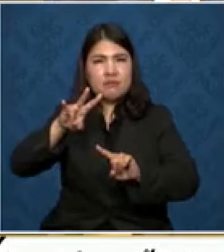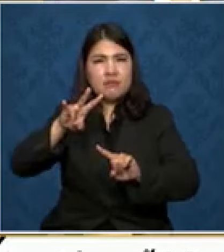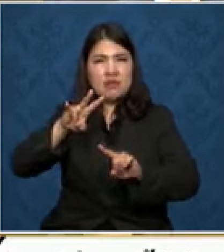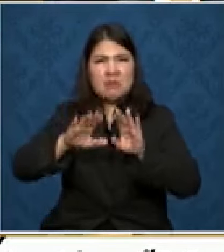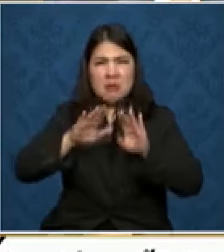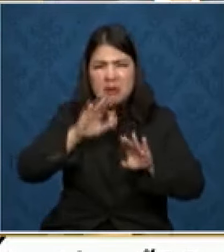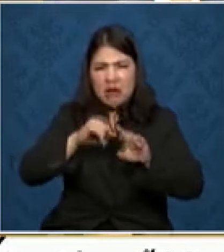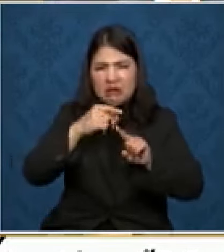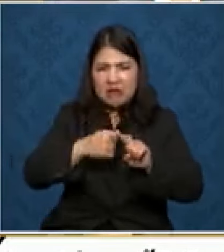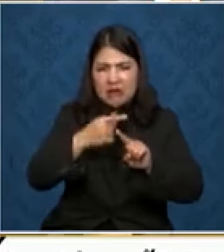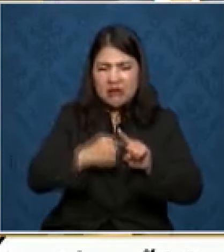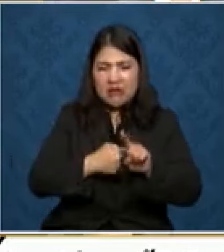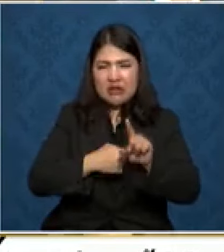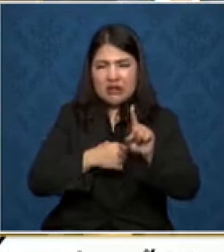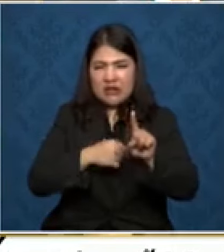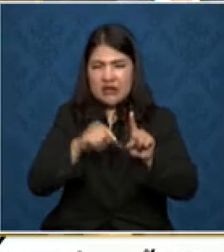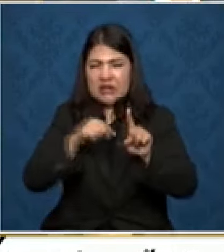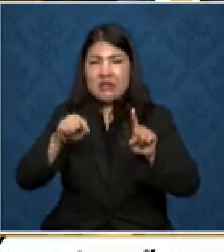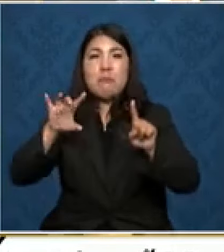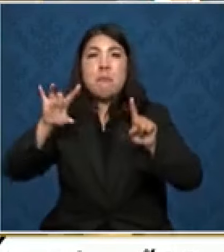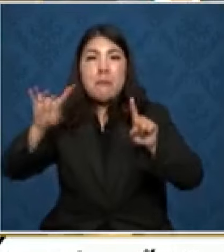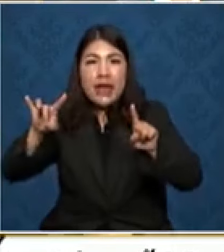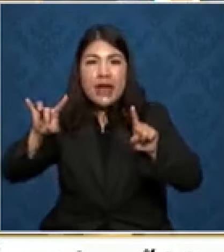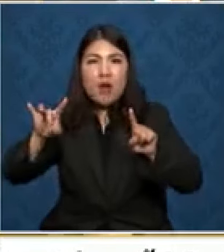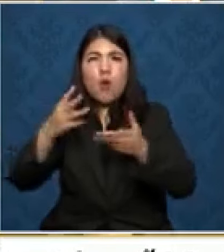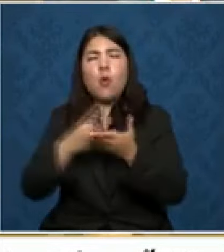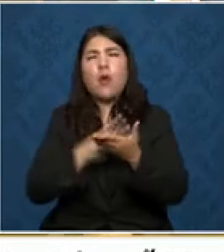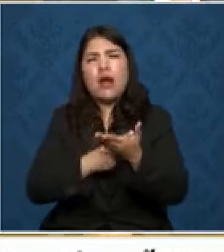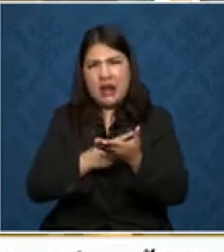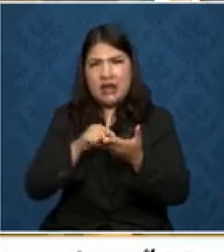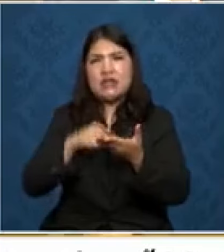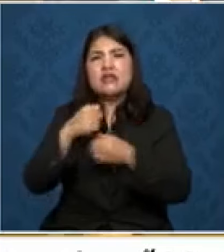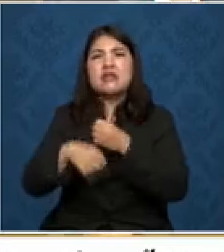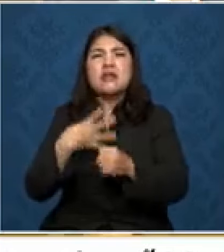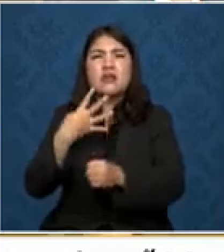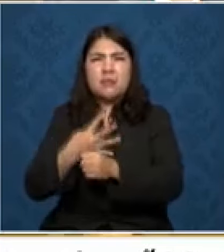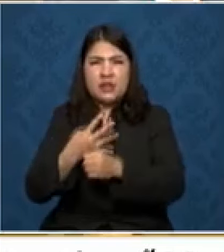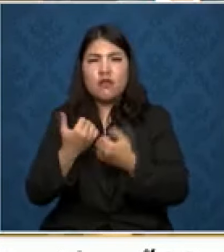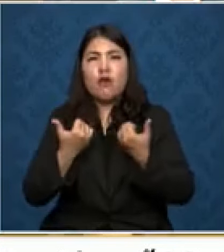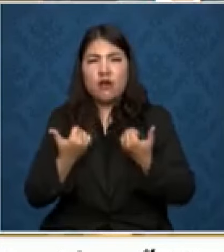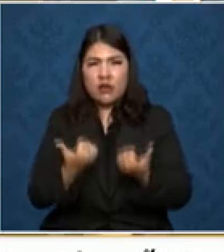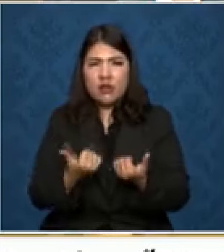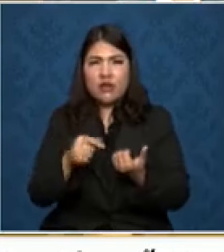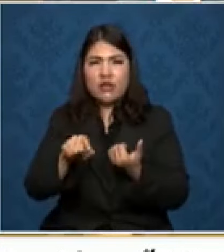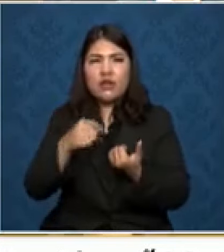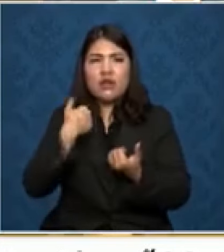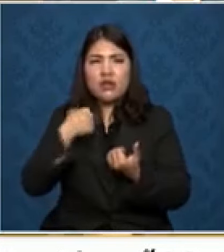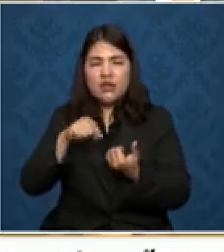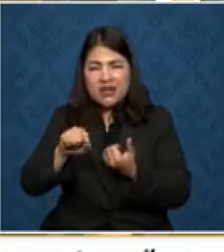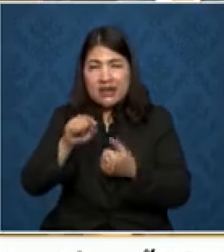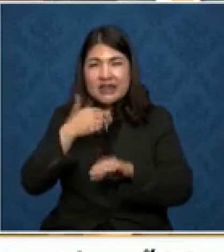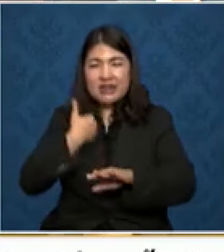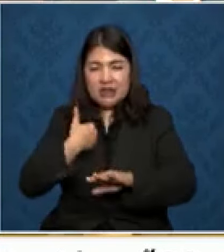8ของวาระ 4ปีแล้วจึงสมควรแก่เวลาที่จะได้มีการส่งสัญญาณ